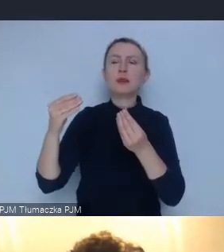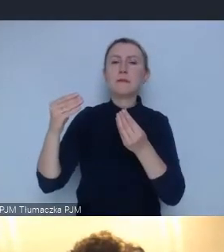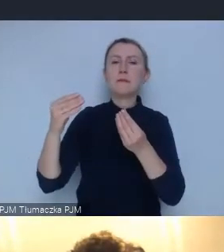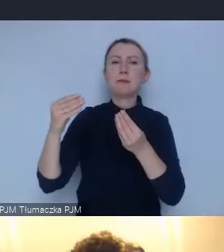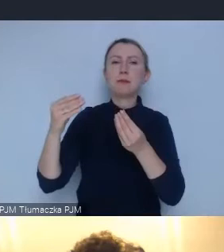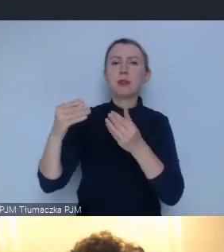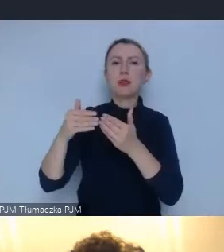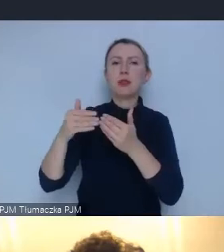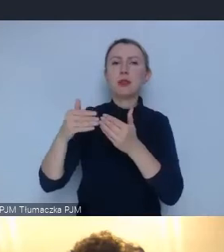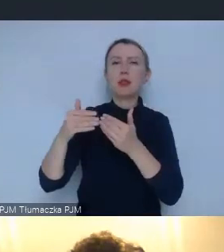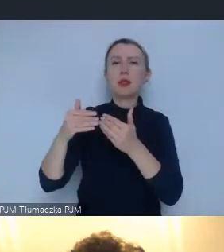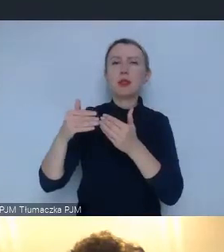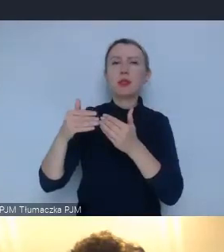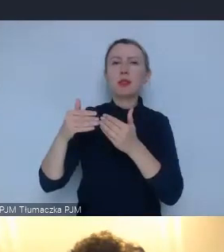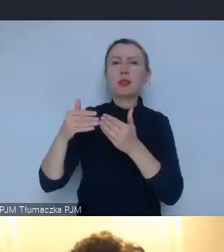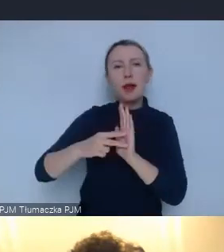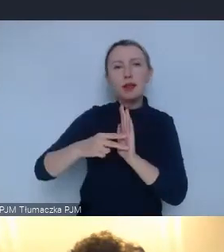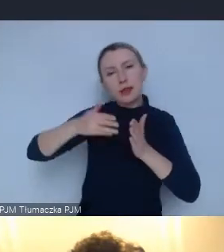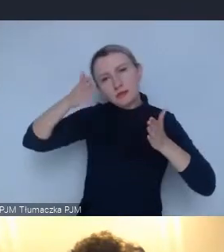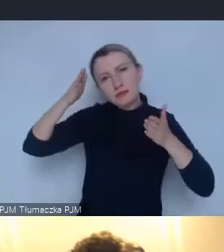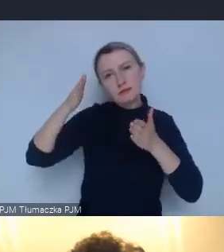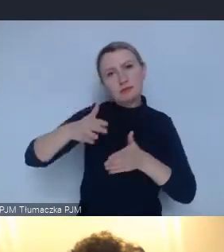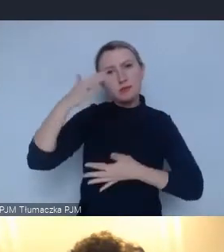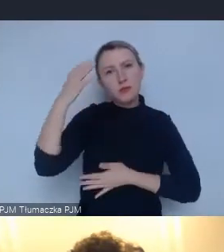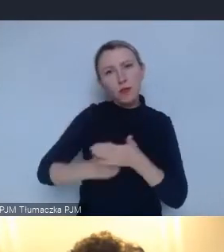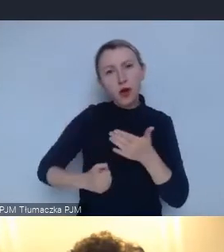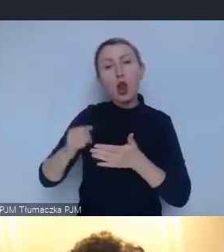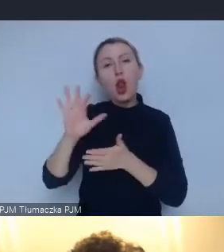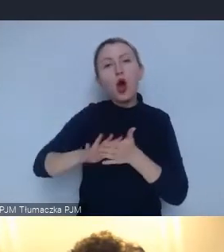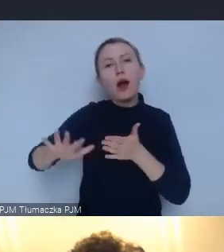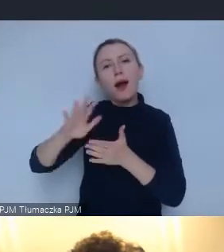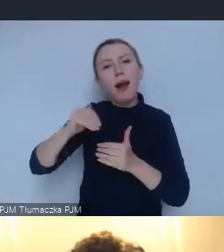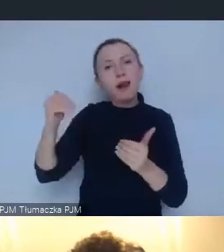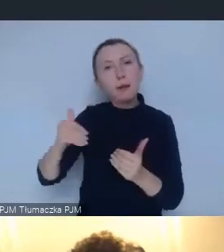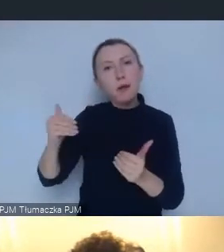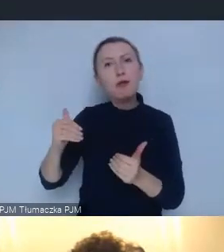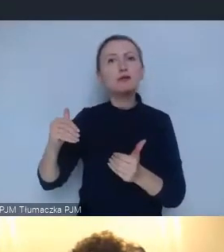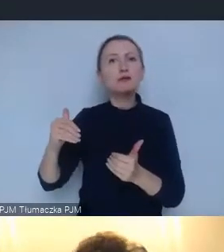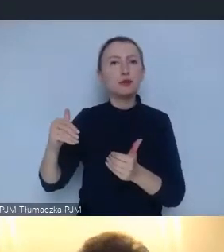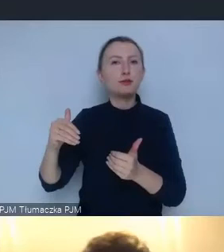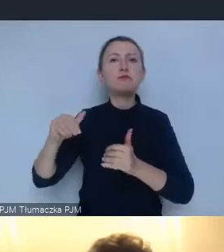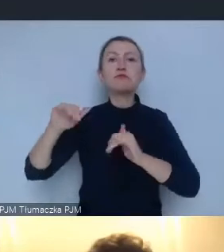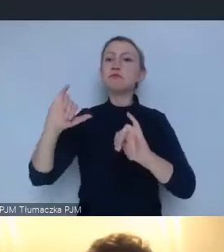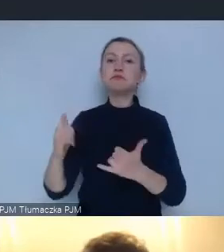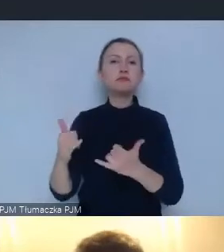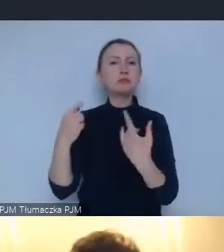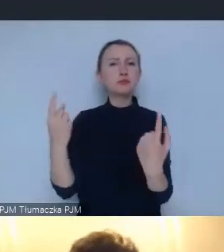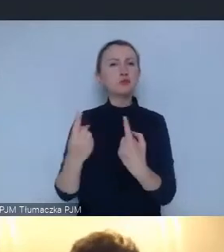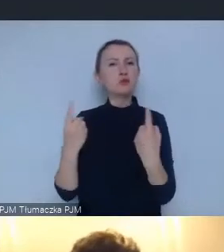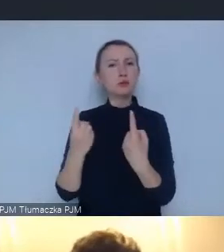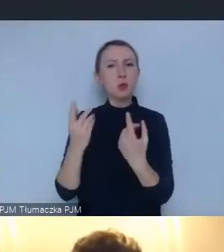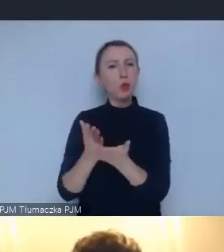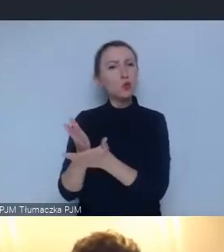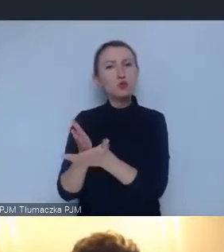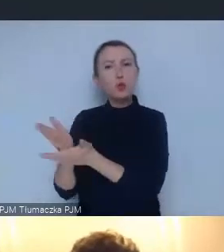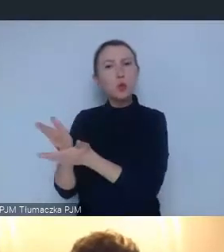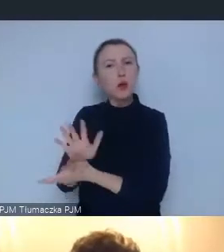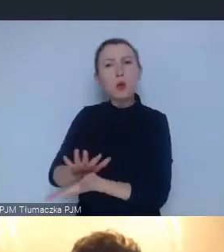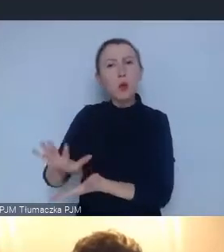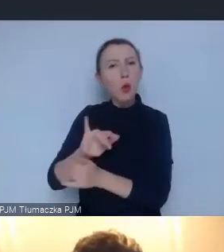zglobalizowanej, a bardziej nastawionej na wykorzystanie lokalnego potencjału, jaka jest sytuacja w usługach lokalnych,